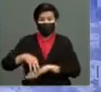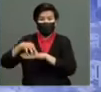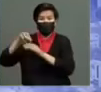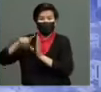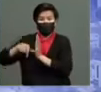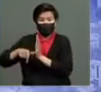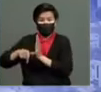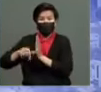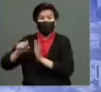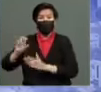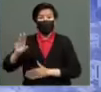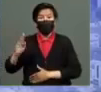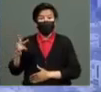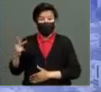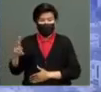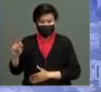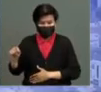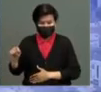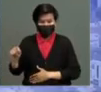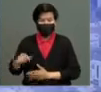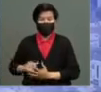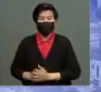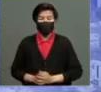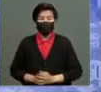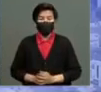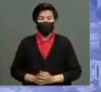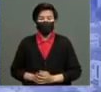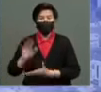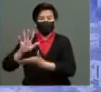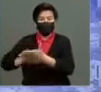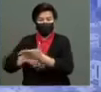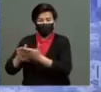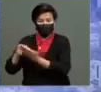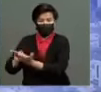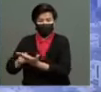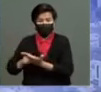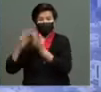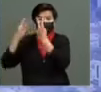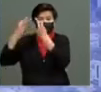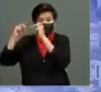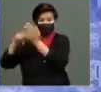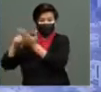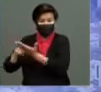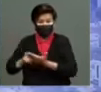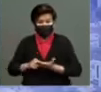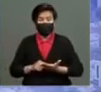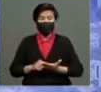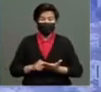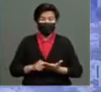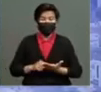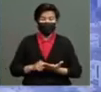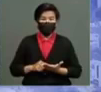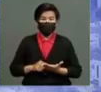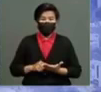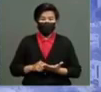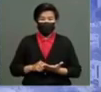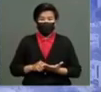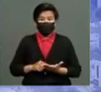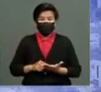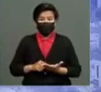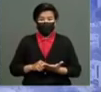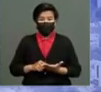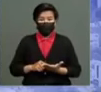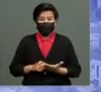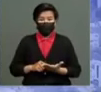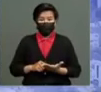ผอ.สปก.สปค.นะครับได้รับนโยบายมาจากท่านนายกรัฐมนตรีพลเอกประยุทธ์จันทร์โอชานะครับว่า